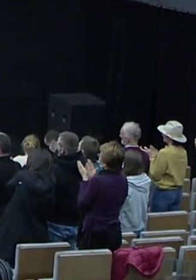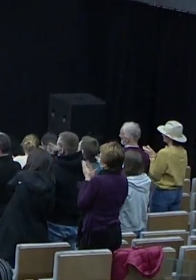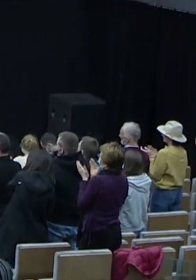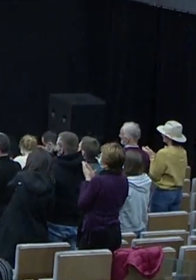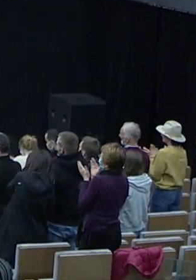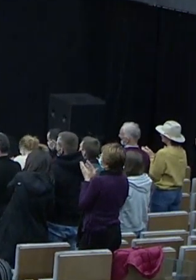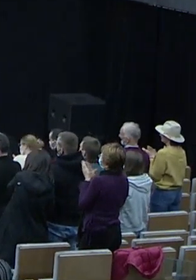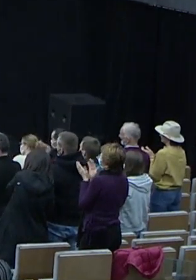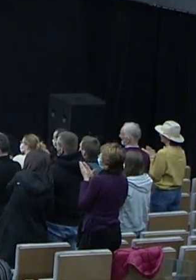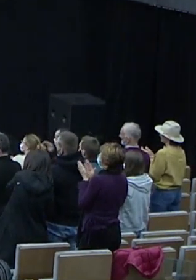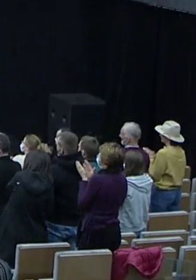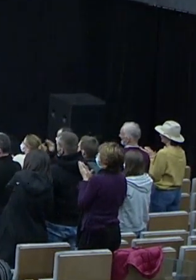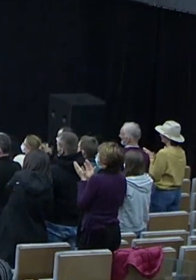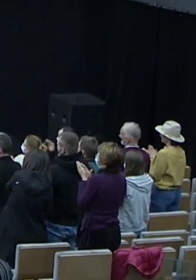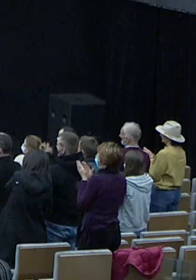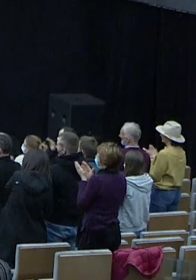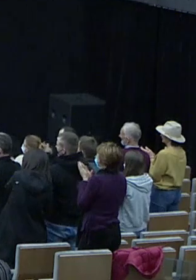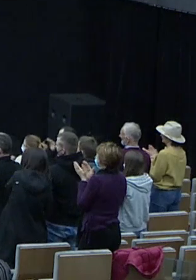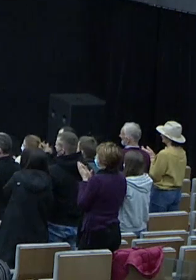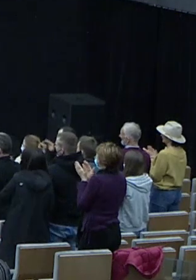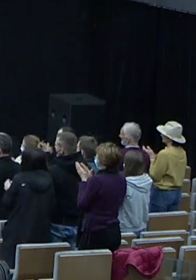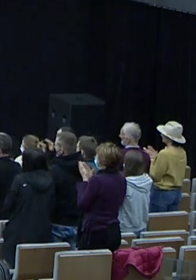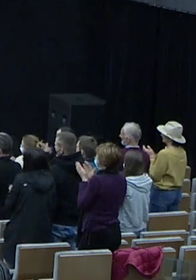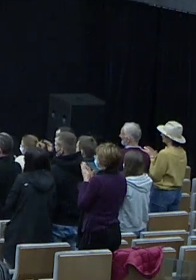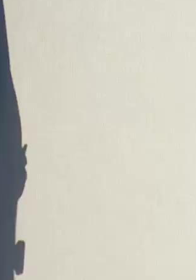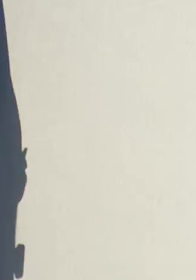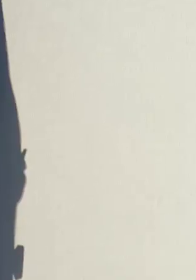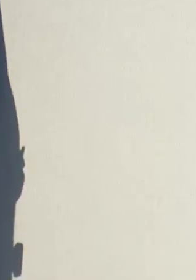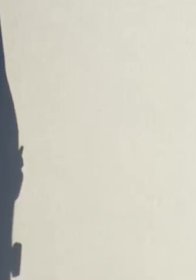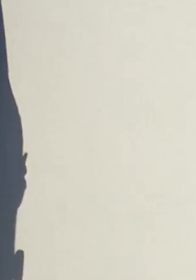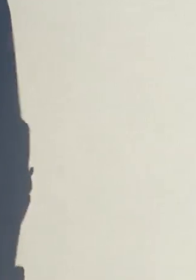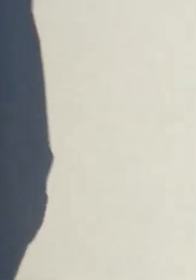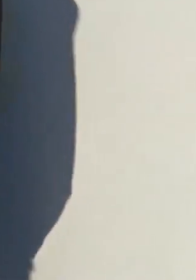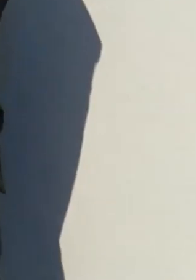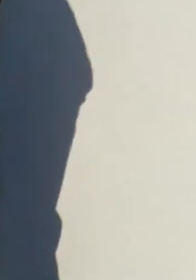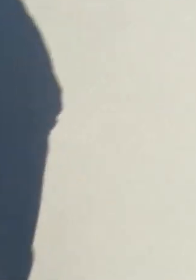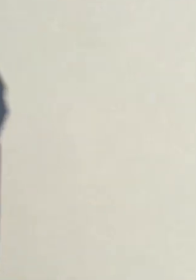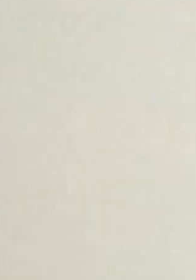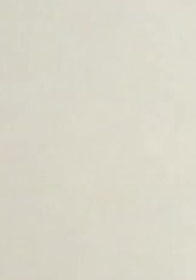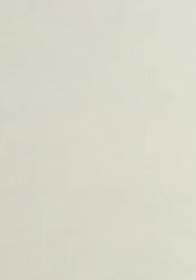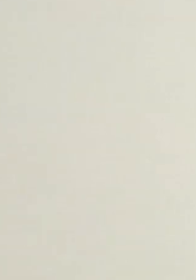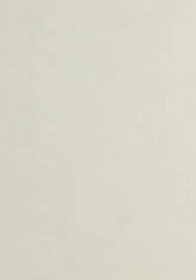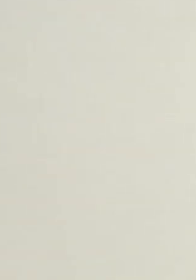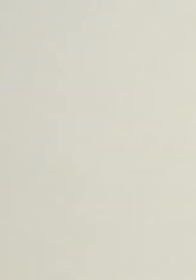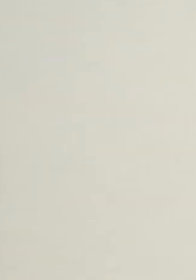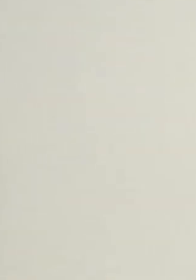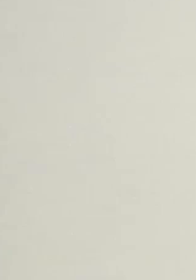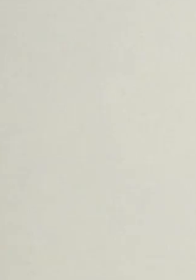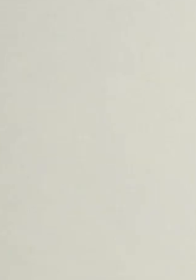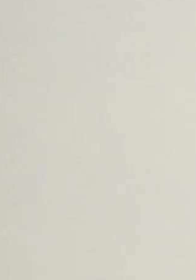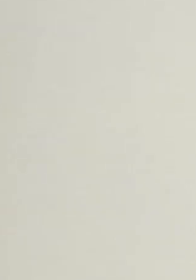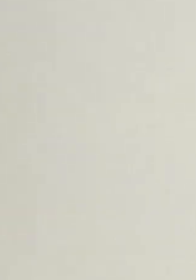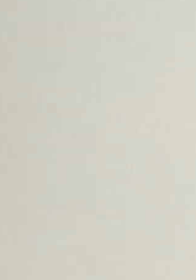20-latków. I Piotr Droszcz, najlepszy redaktor, któremu zwierzają się najlepsi